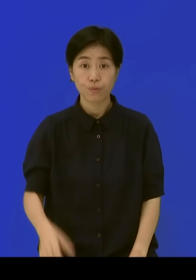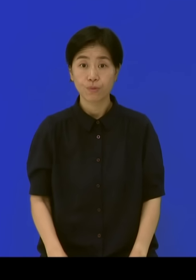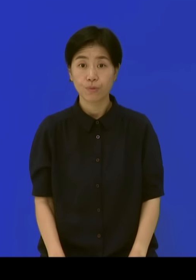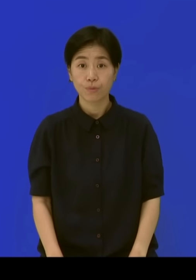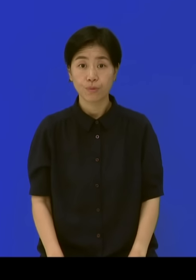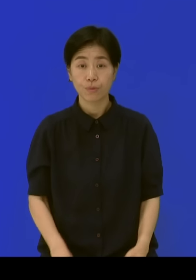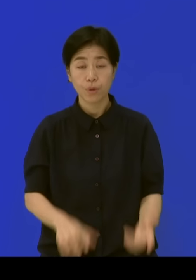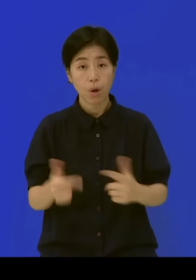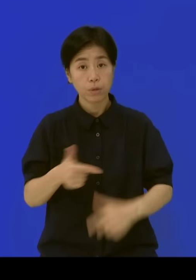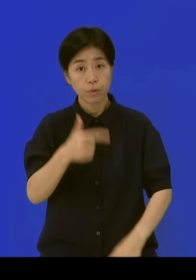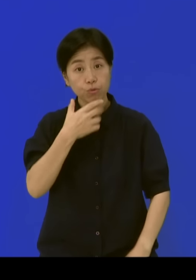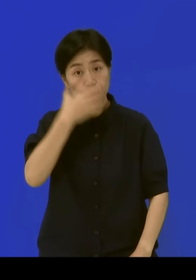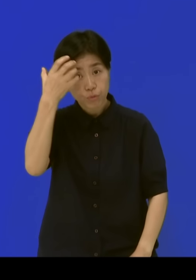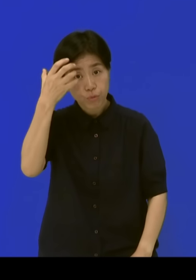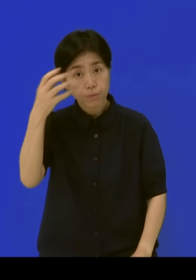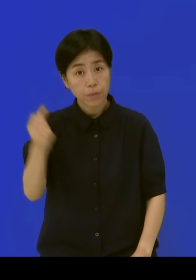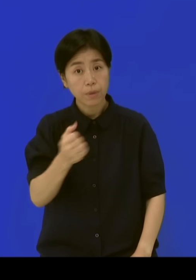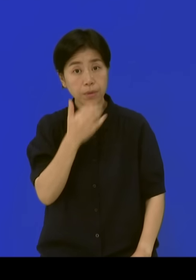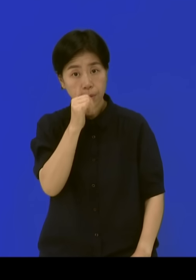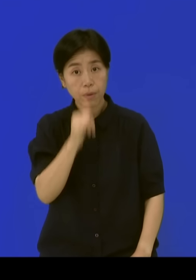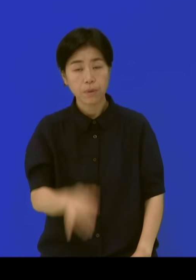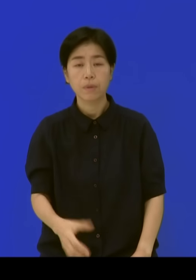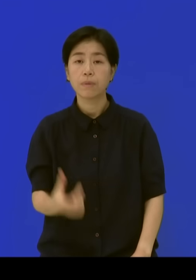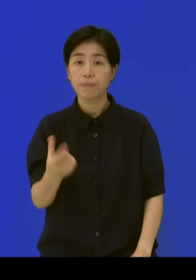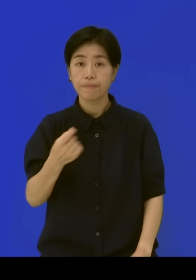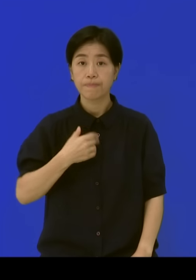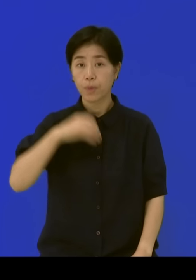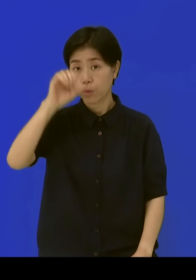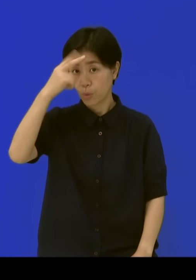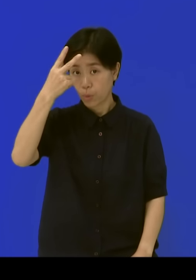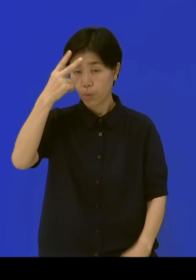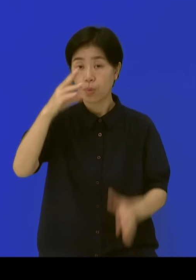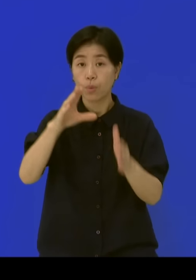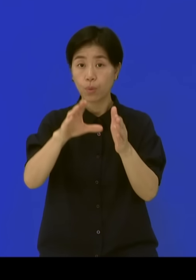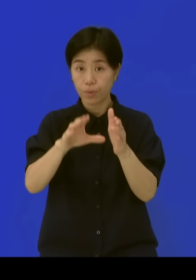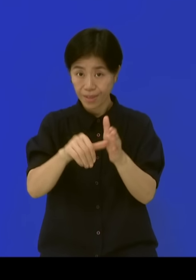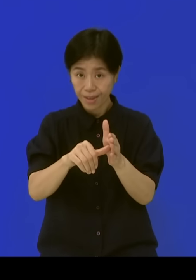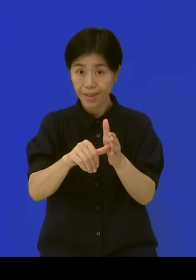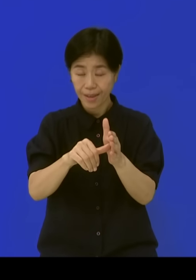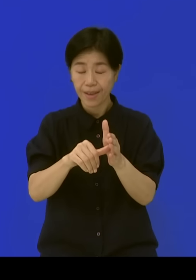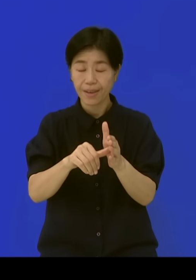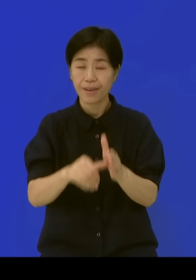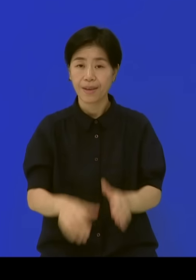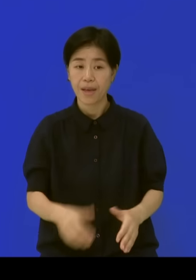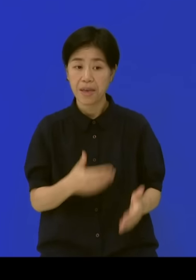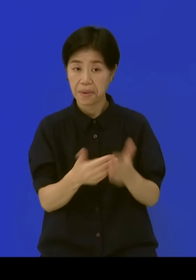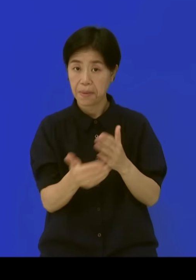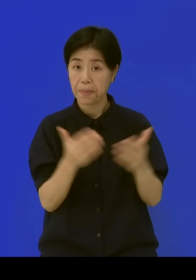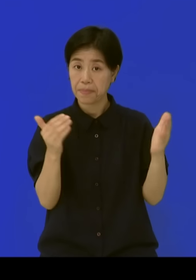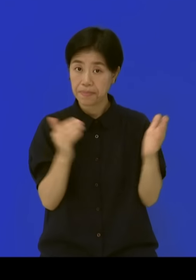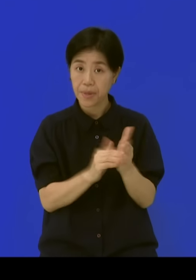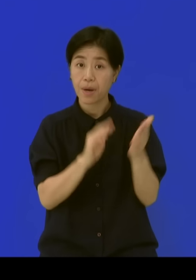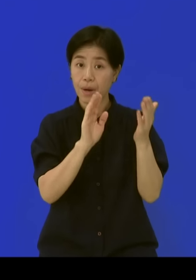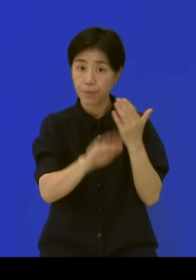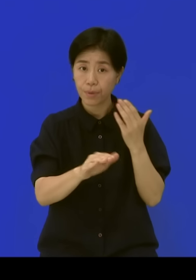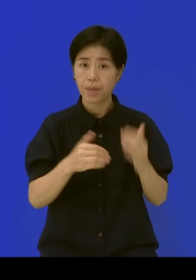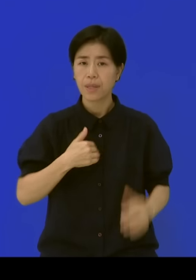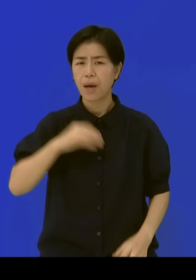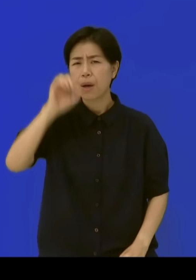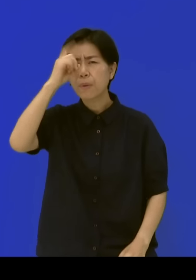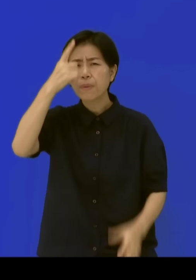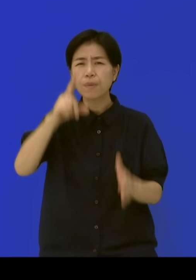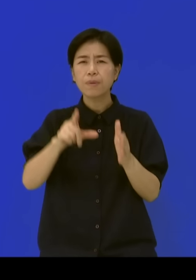비전도 좀 생기게 됐어요? 네, 그때가 이제 고등학교 2학년 때 즈음에서 이제 넘어가는 시점이었는데 네. 제가 고1